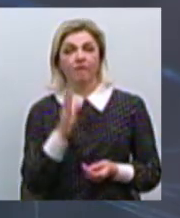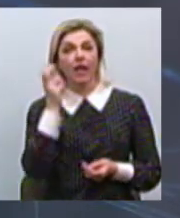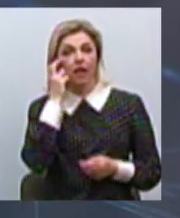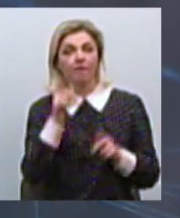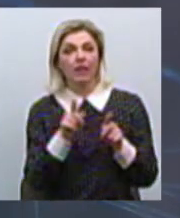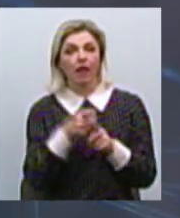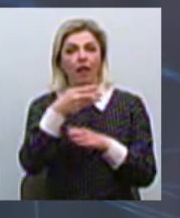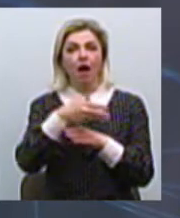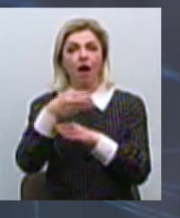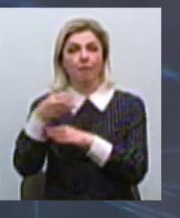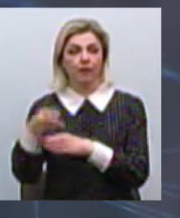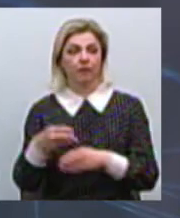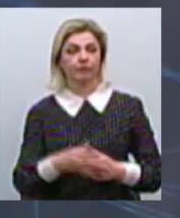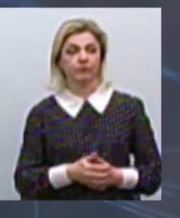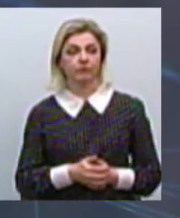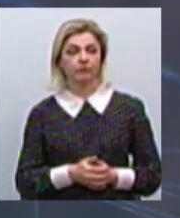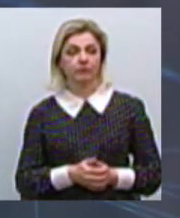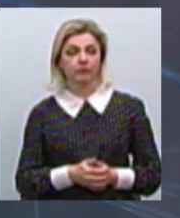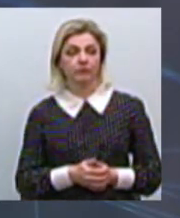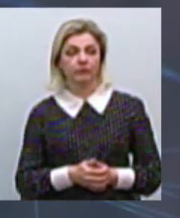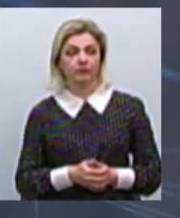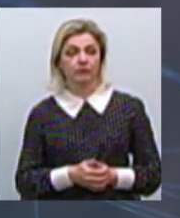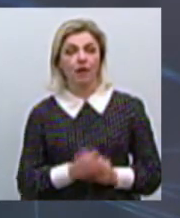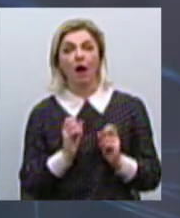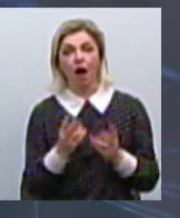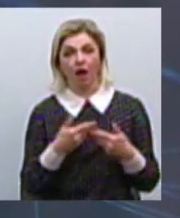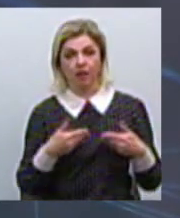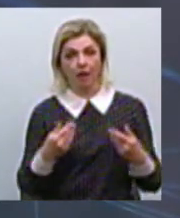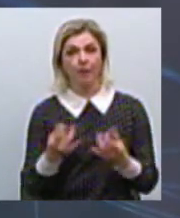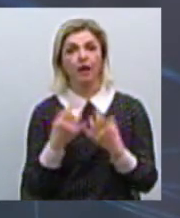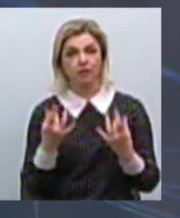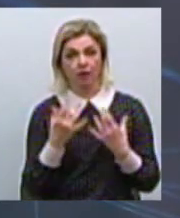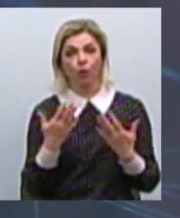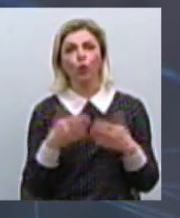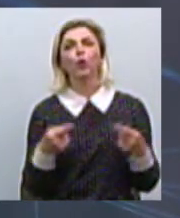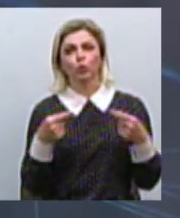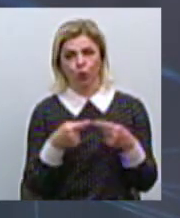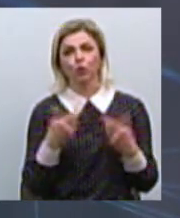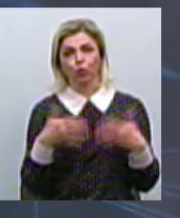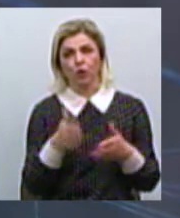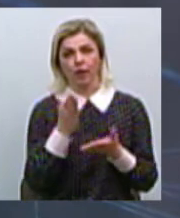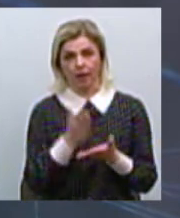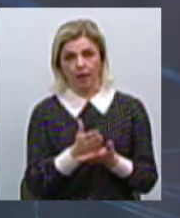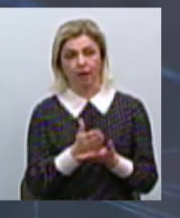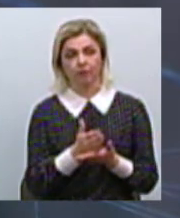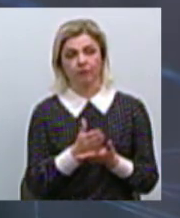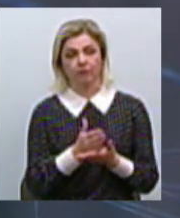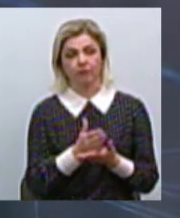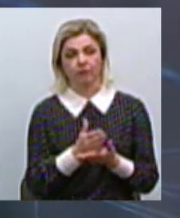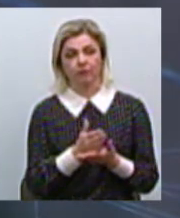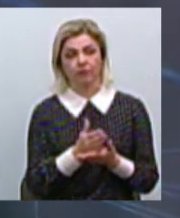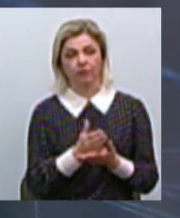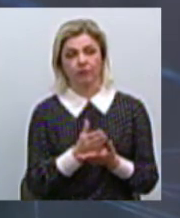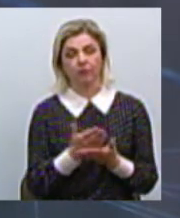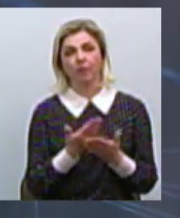системи, я так розумію, як нам розповідали, будуть ще впроваджуватися, точно вже є. І точно, як я зрозумів,